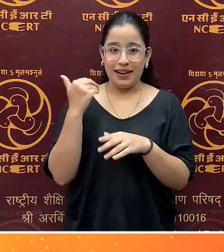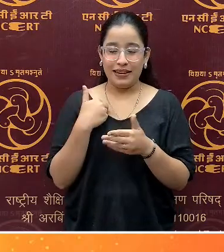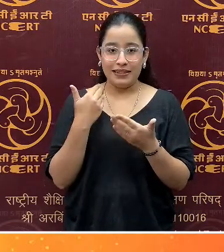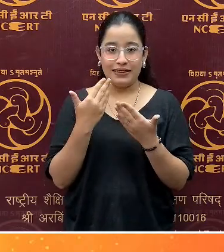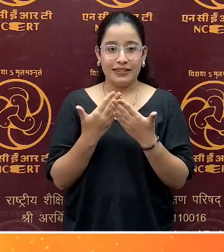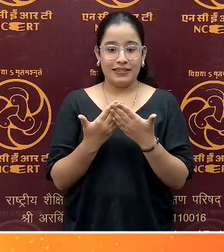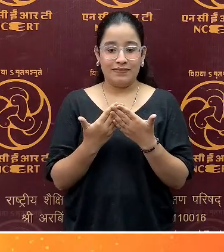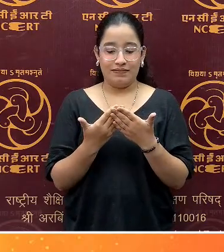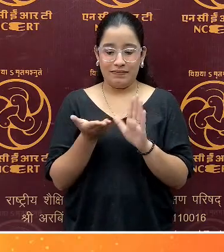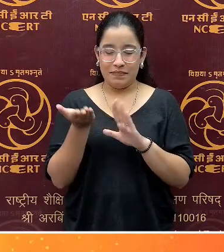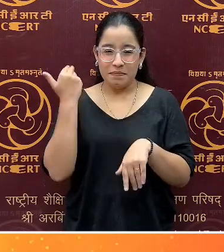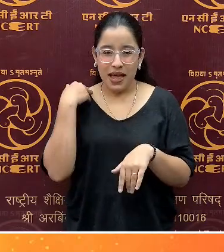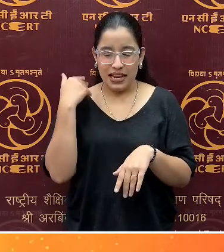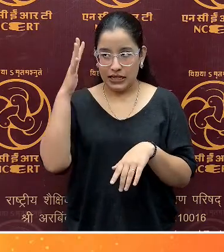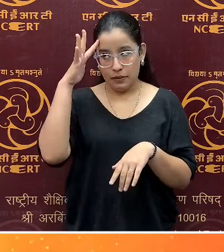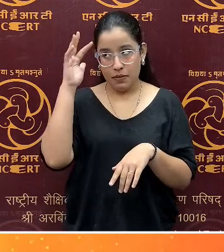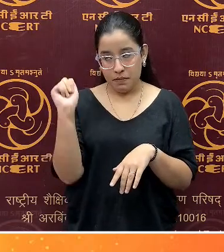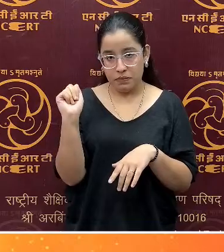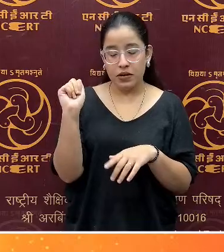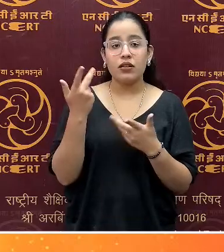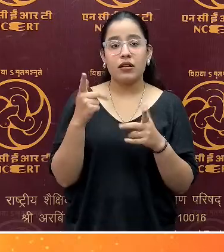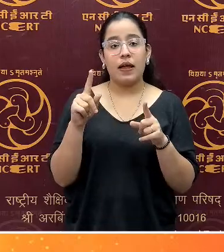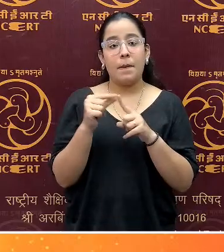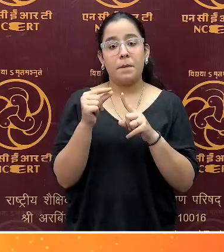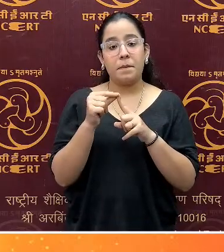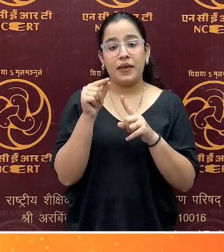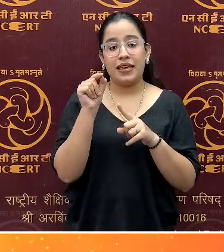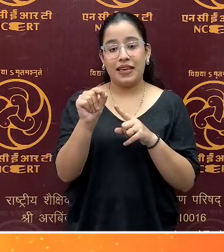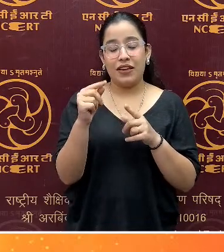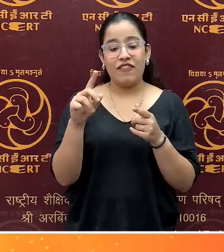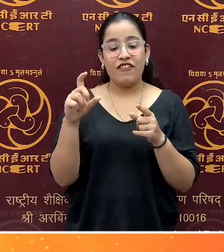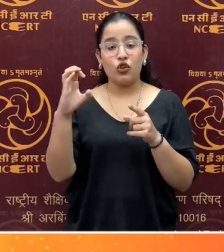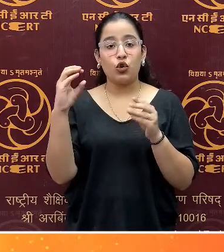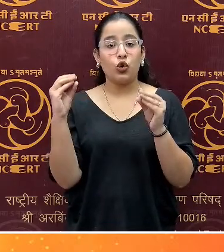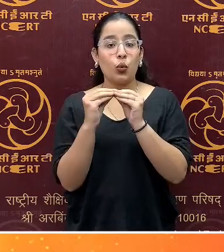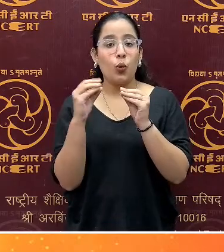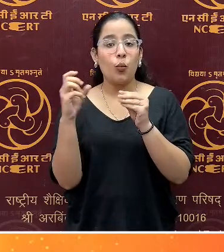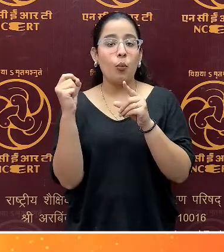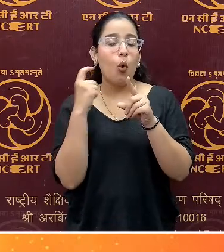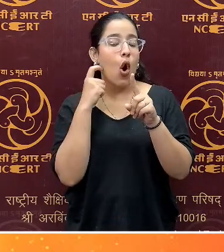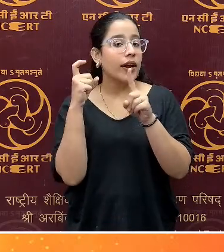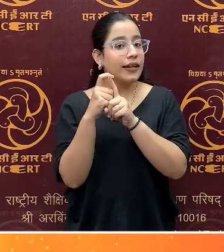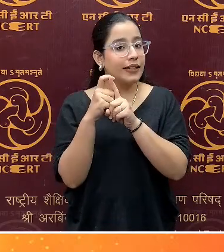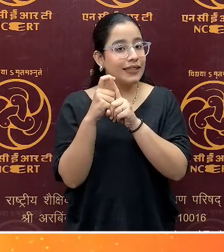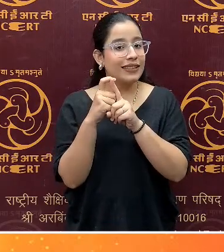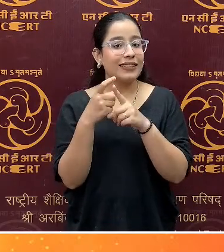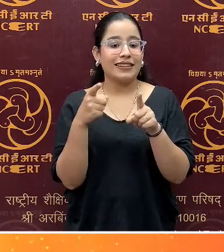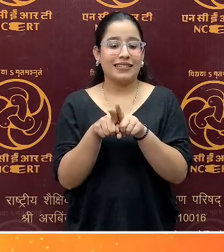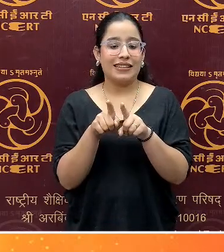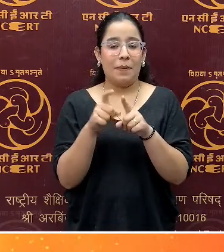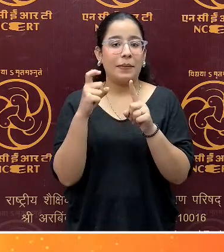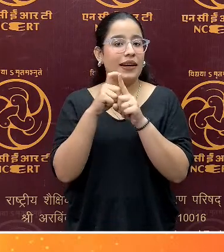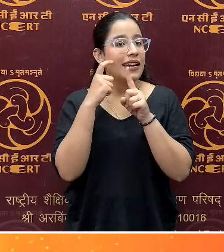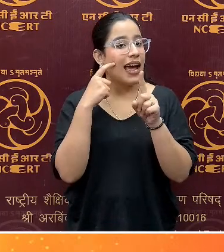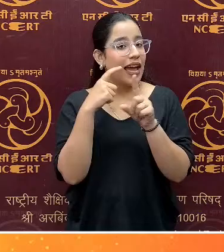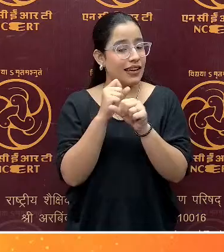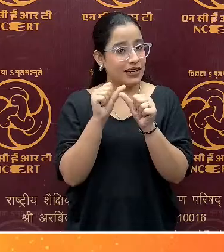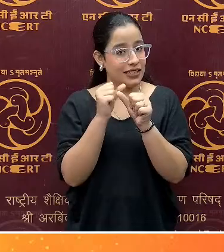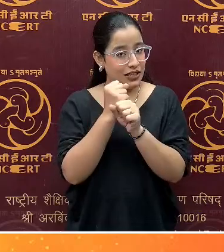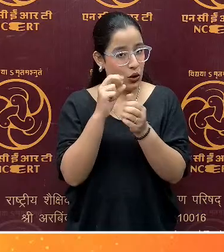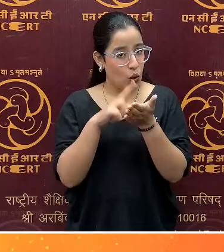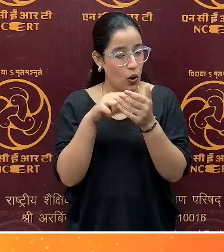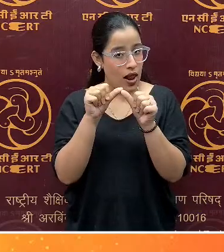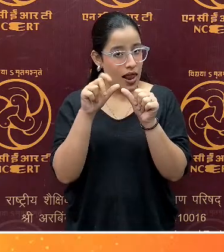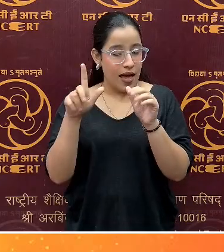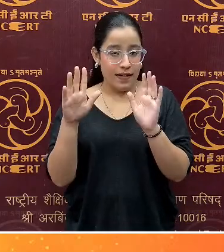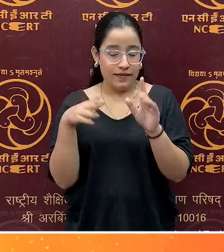is looking, that is P actually is a vertex of a cuboid. So OP is one of its diagonal. तो opposite diagonal का length